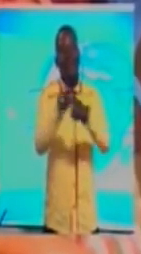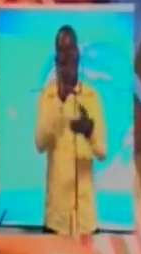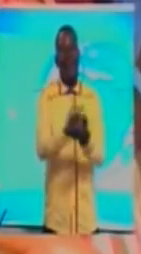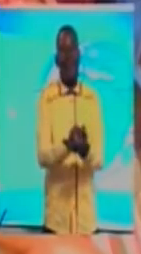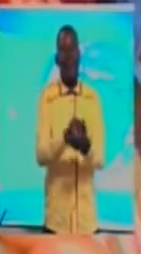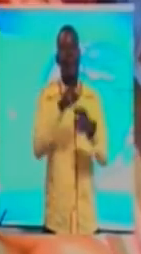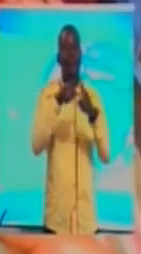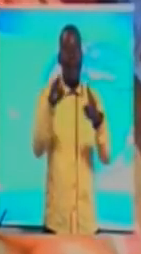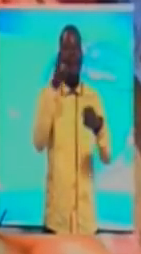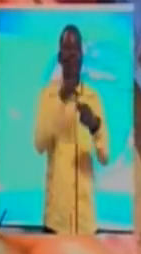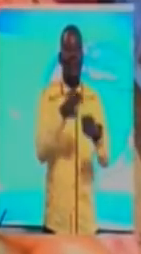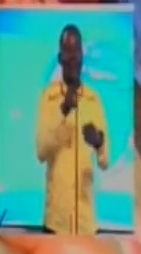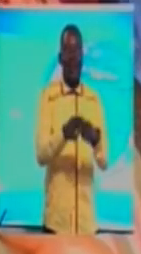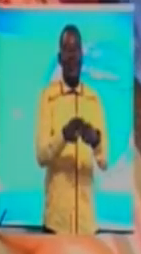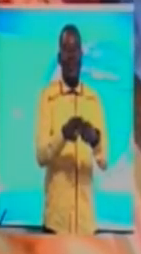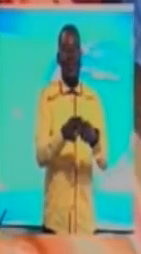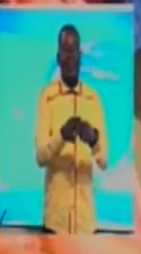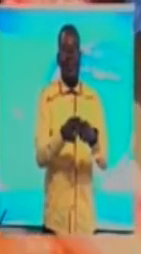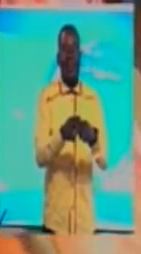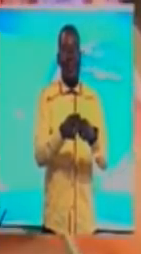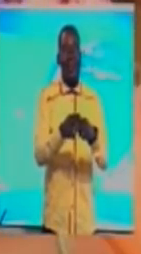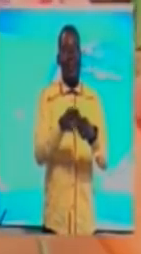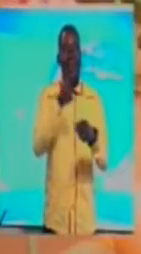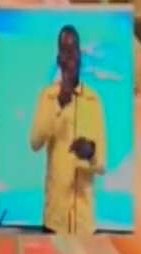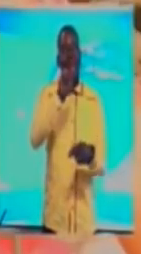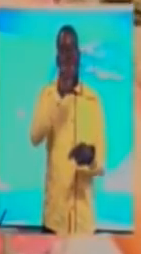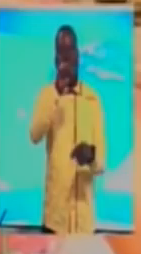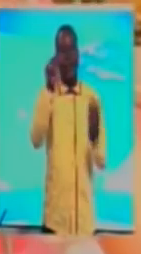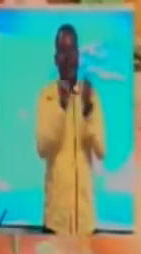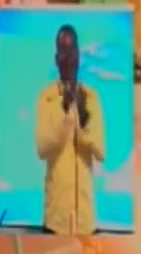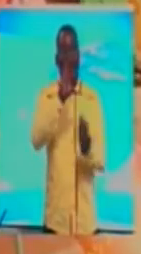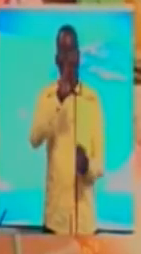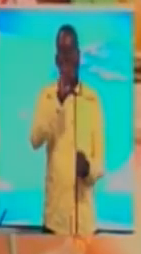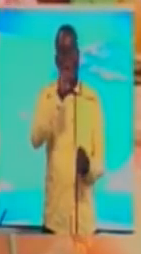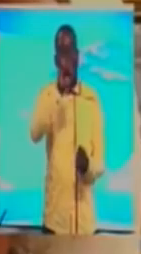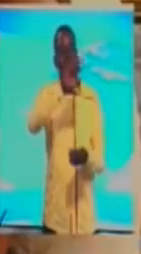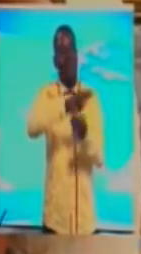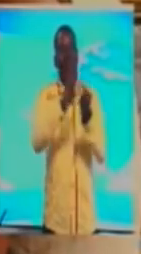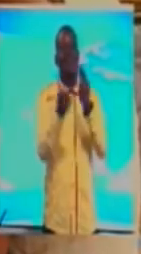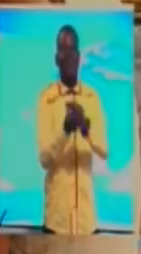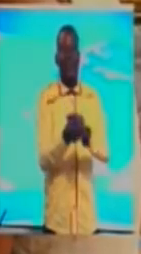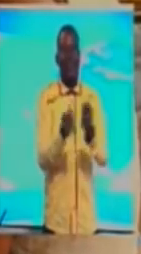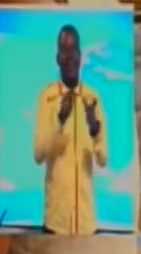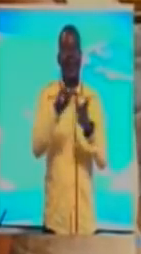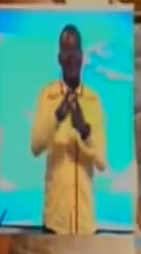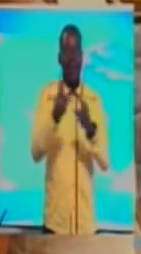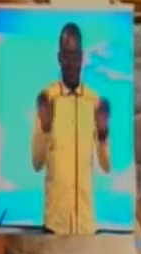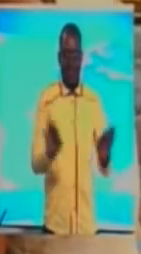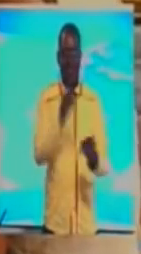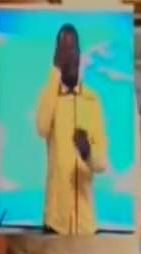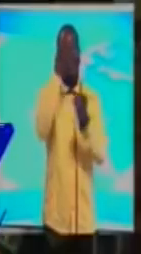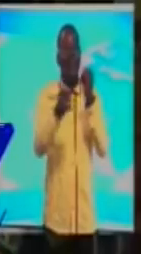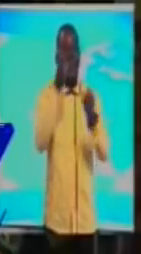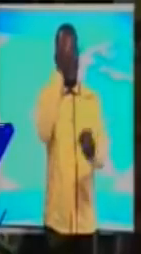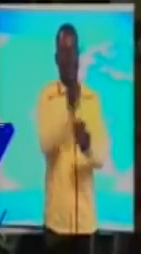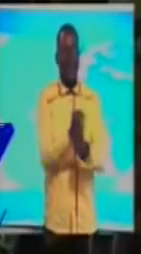Maintenant, on appelle ça, en gros, avec ça, maintenant, on appelle pas bassin avec fesses. Ça, c'est pour le renverser. Alors, pour ces fêtes de fin d'année,